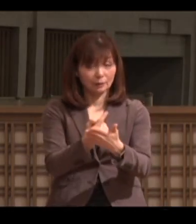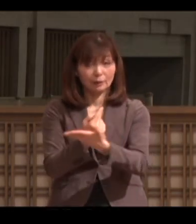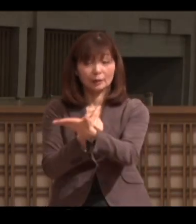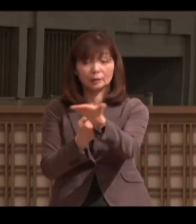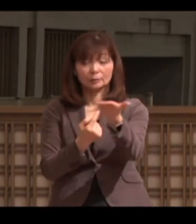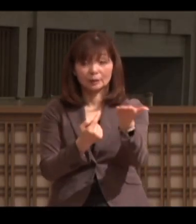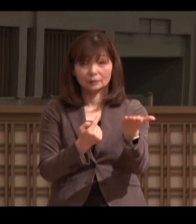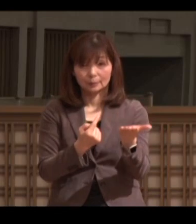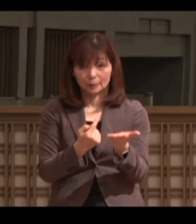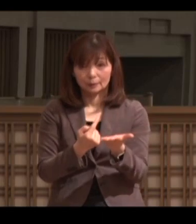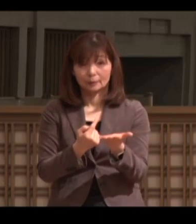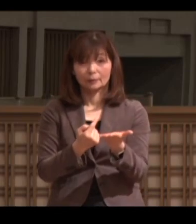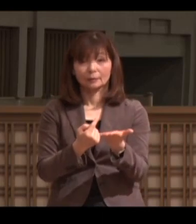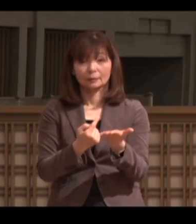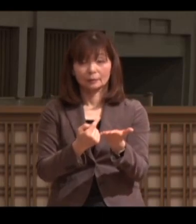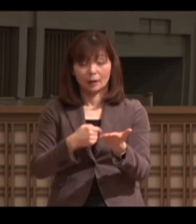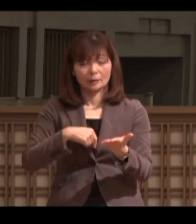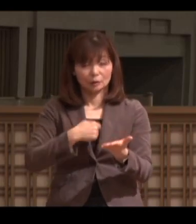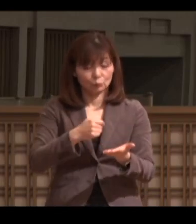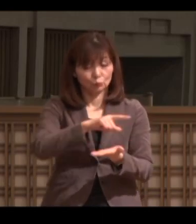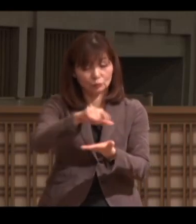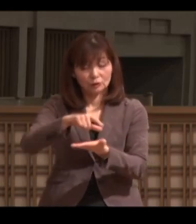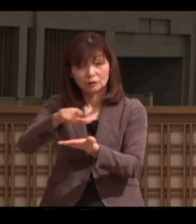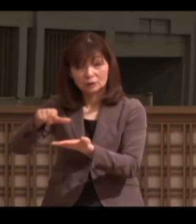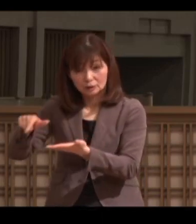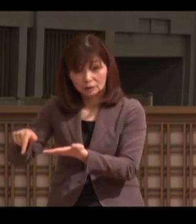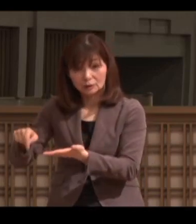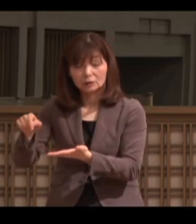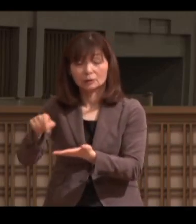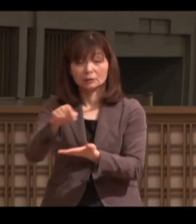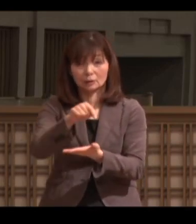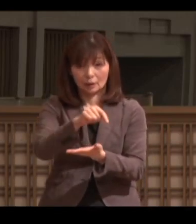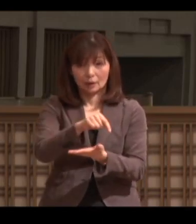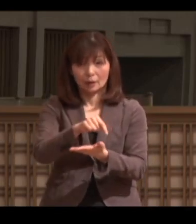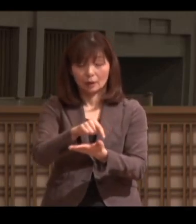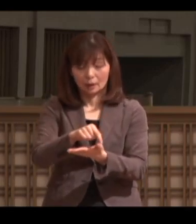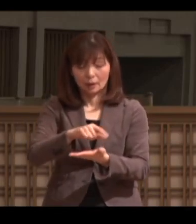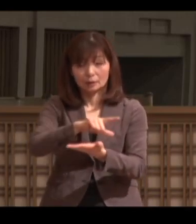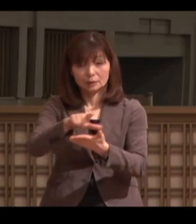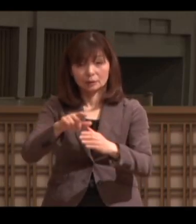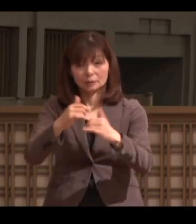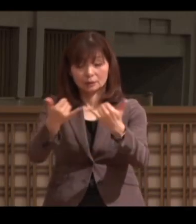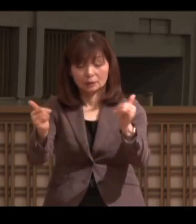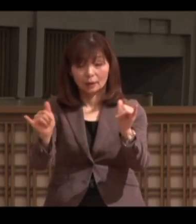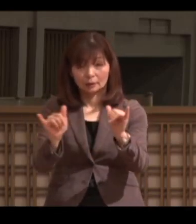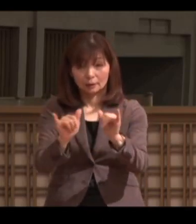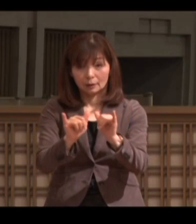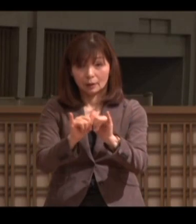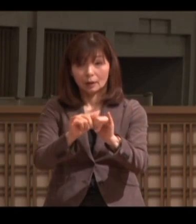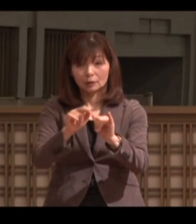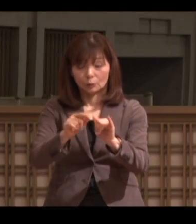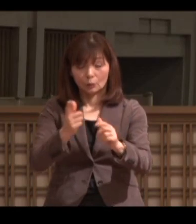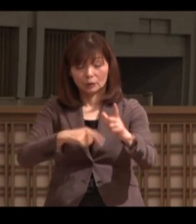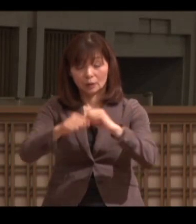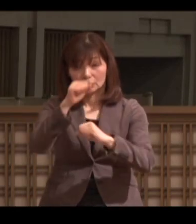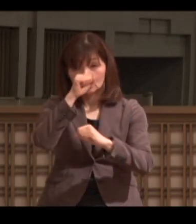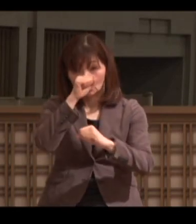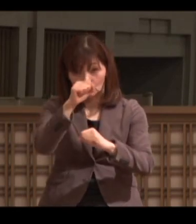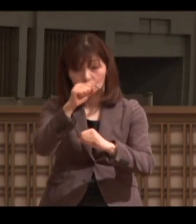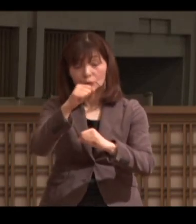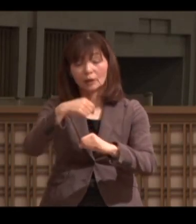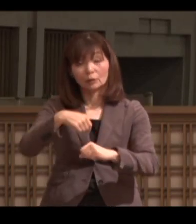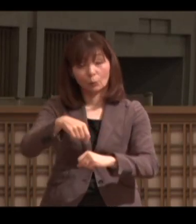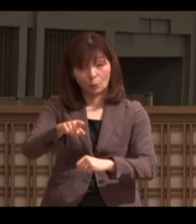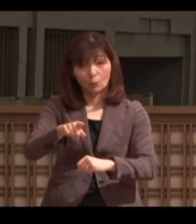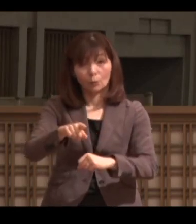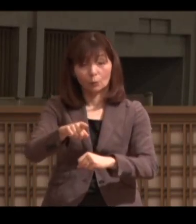様がえそれぞれの地域においてこの地域社会をですねよくしてこうといっ